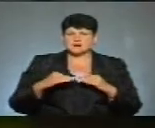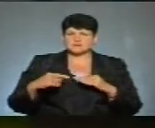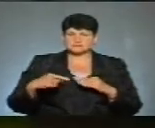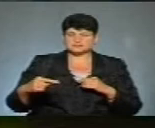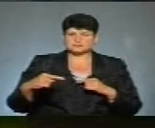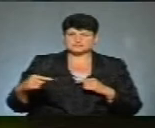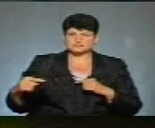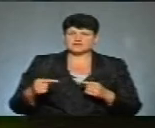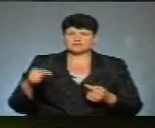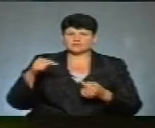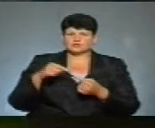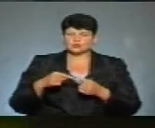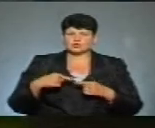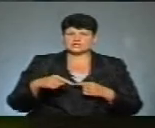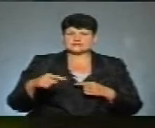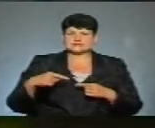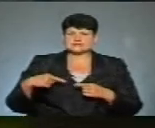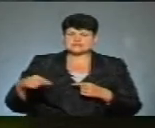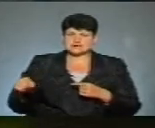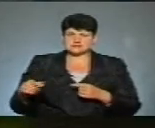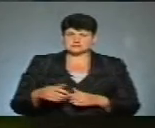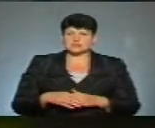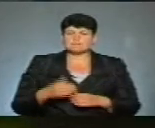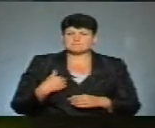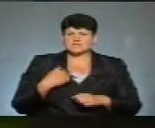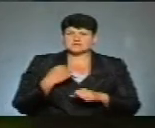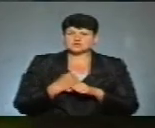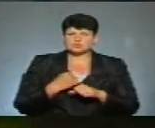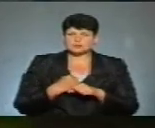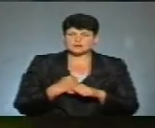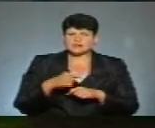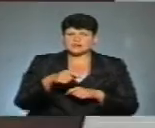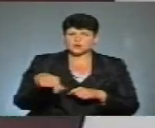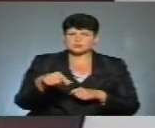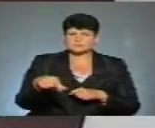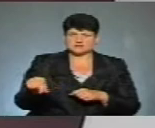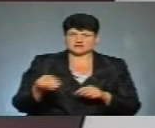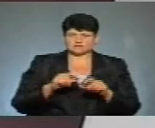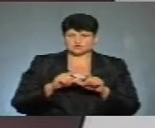відповідно до дистанції. Ми зробили розміточки по школі.